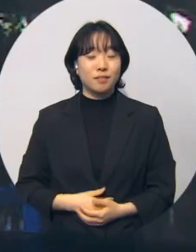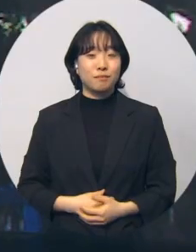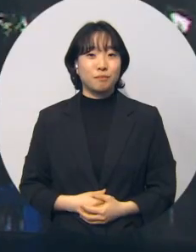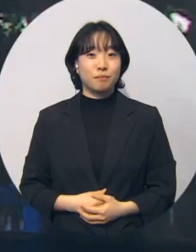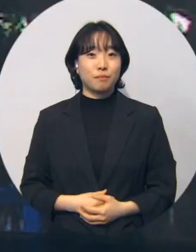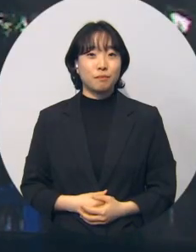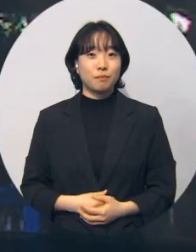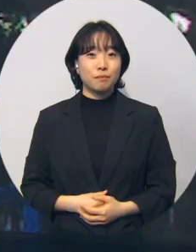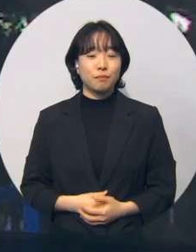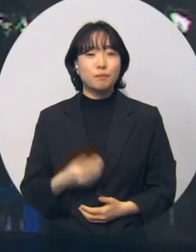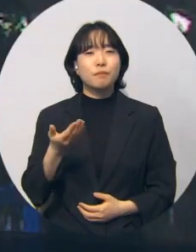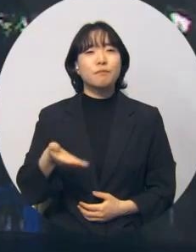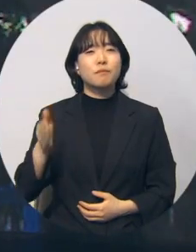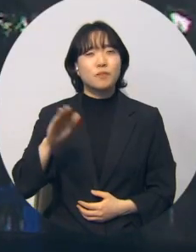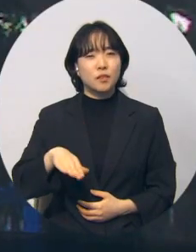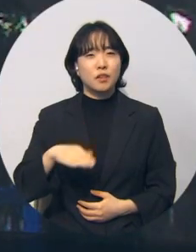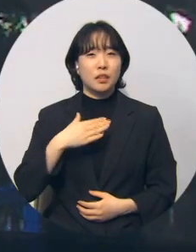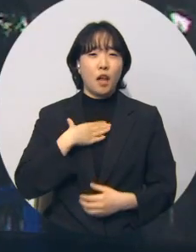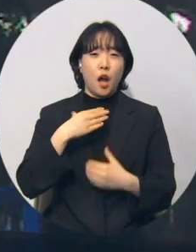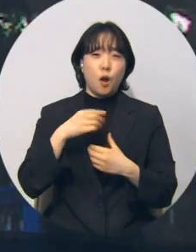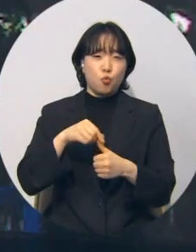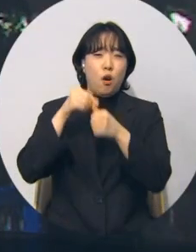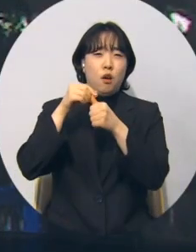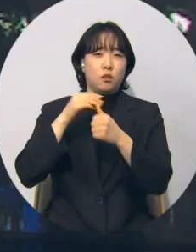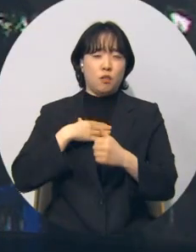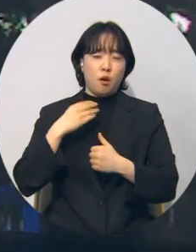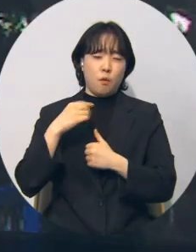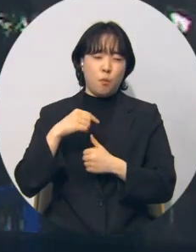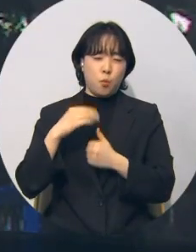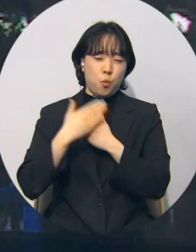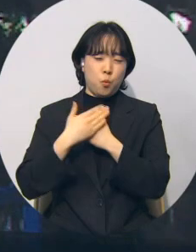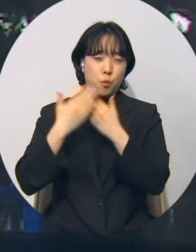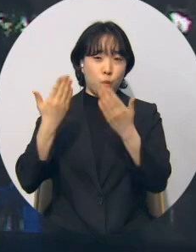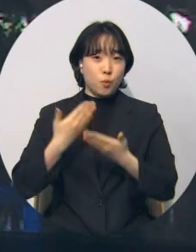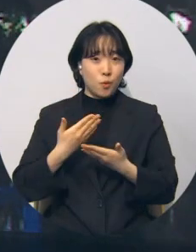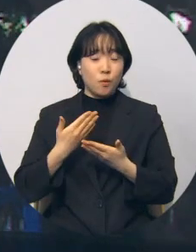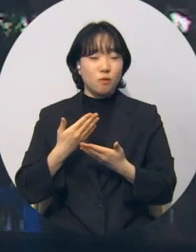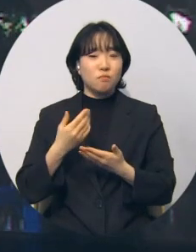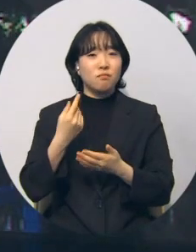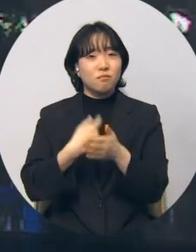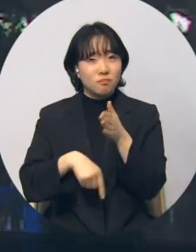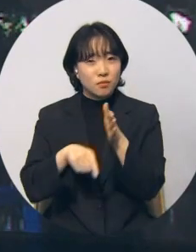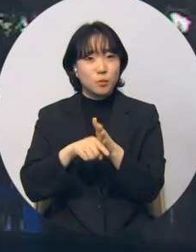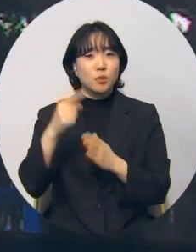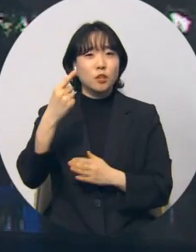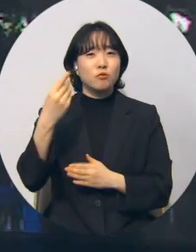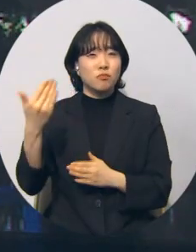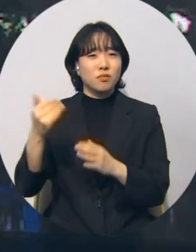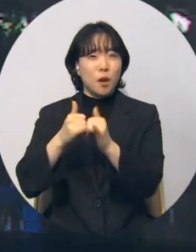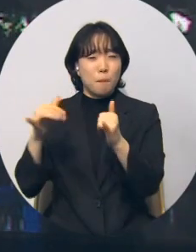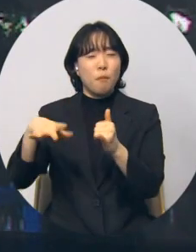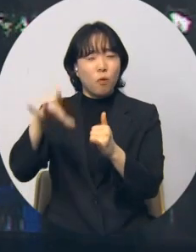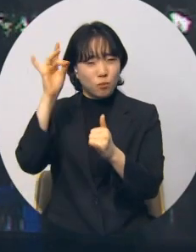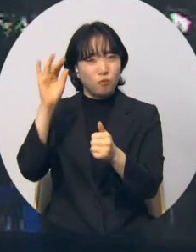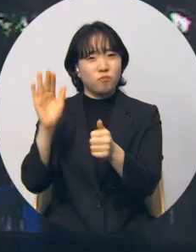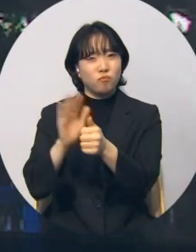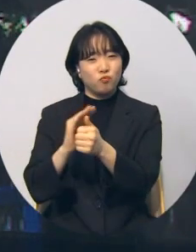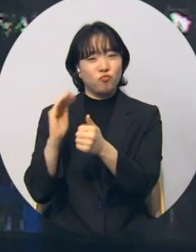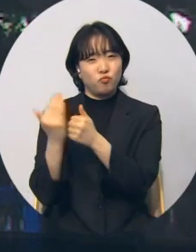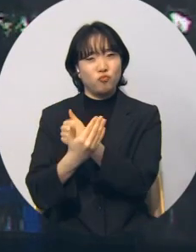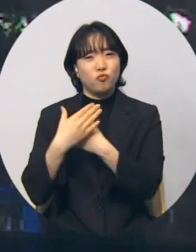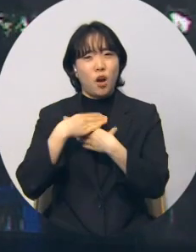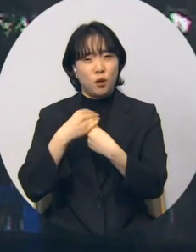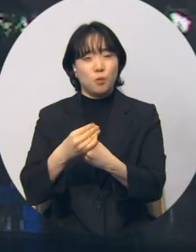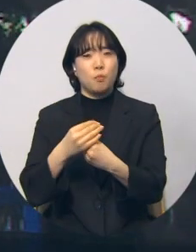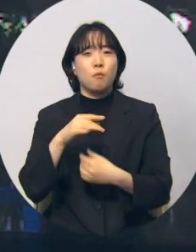있을까요 하지만 그렇게 우리를 구하기 위해선 먼저 소방관 여러분이 안전해야 합니다 현장